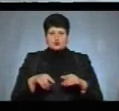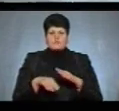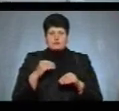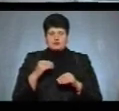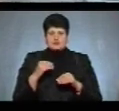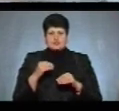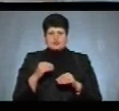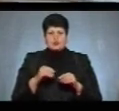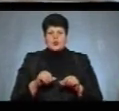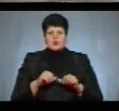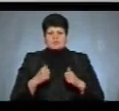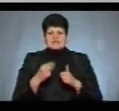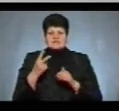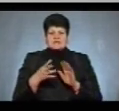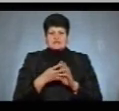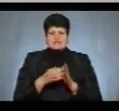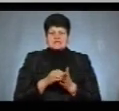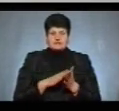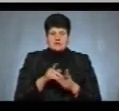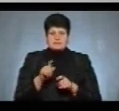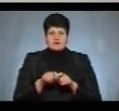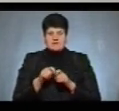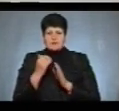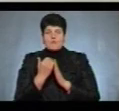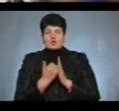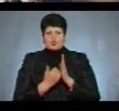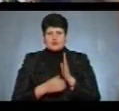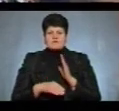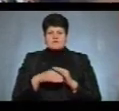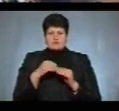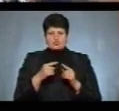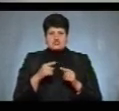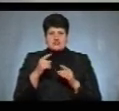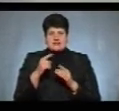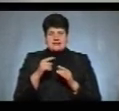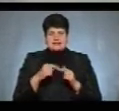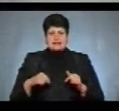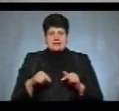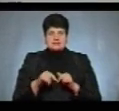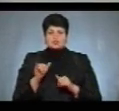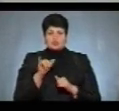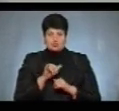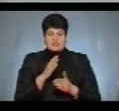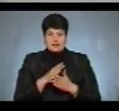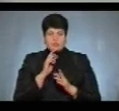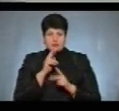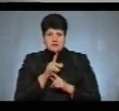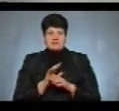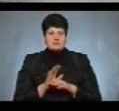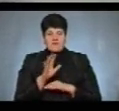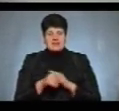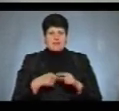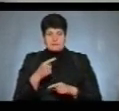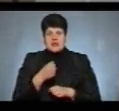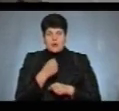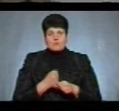з 29 зареєстрованих. Вони перевіряють протоколи від виборчих дільниць. Якщо у них є помилки, їх відправляють на